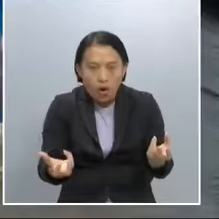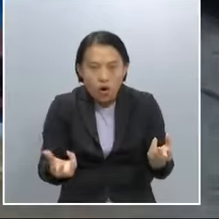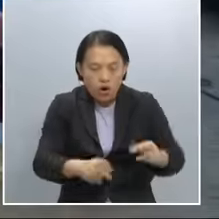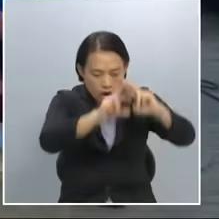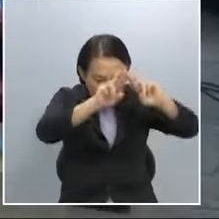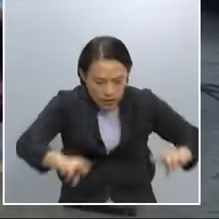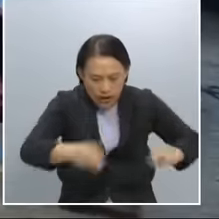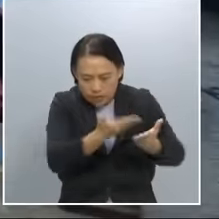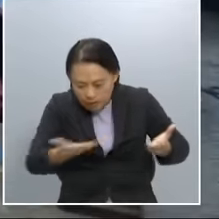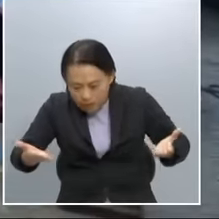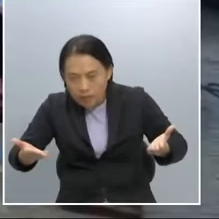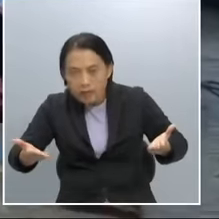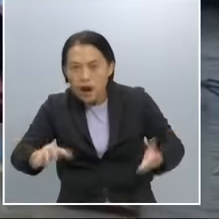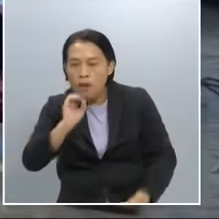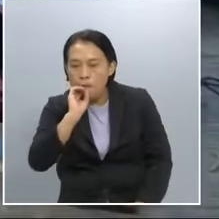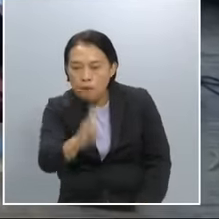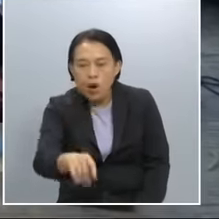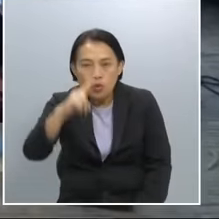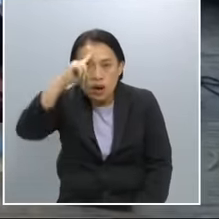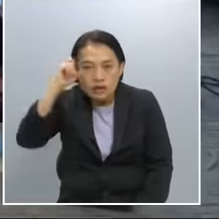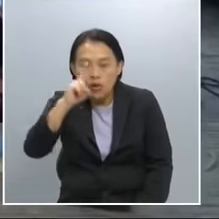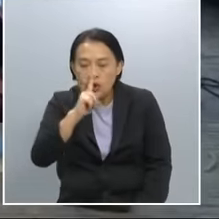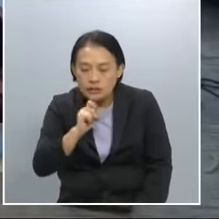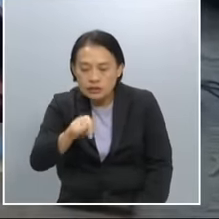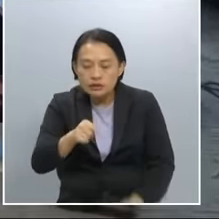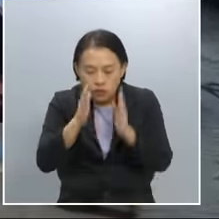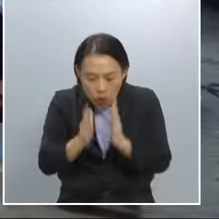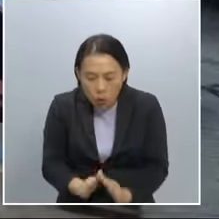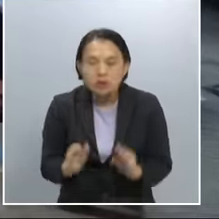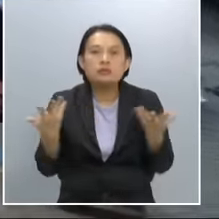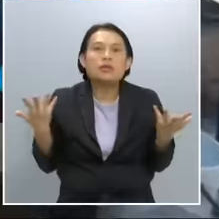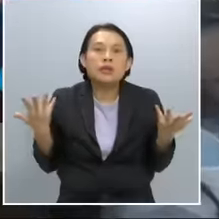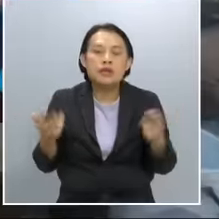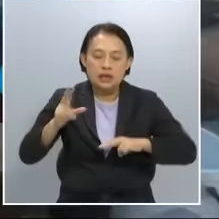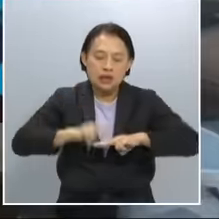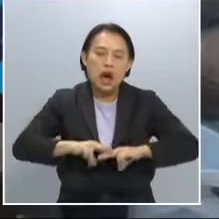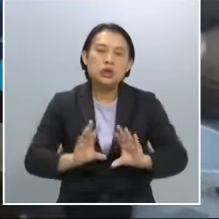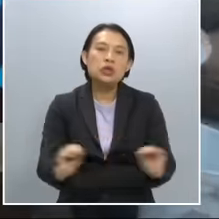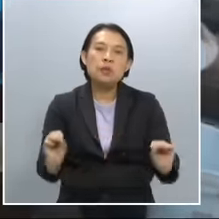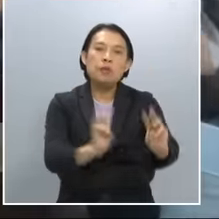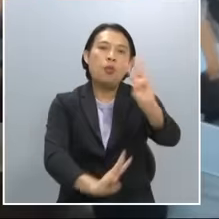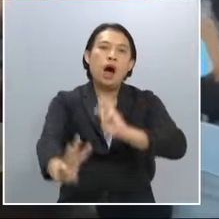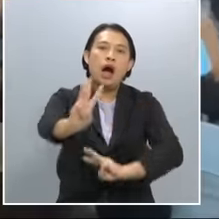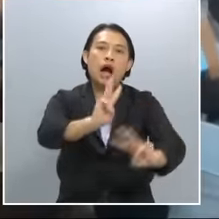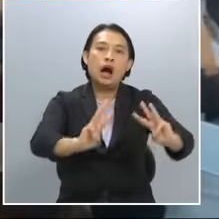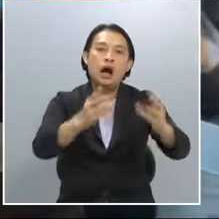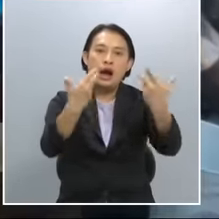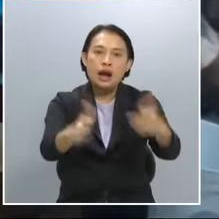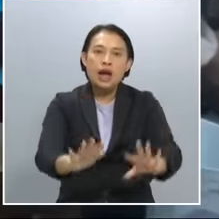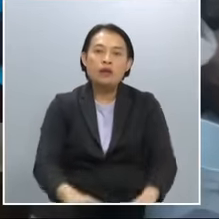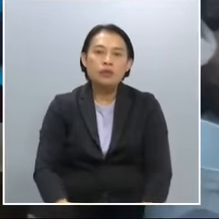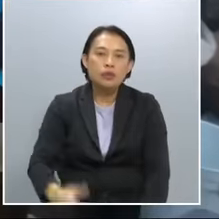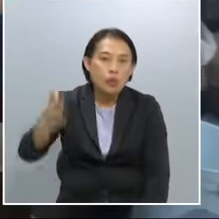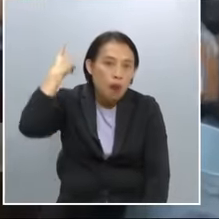ยทุกเสาร์ที่ผ่านมาเนี่ยแทบไม่มีคนเดินหรือนั่งตบยุงแต่ปรากฏว่าเมื่อว